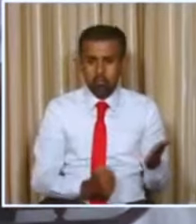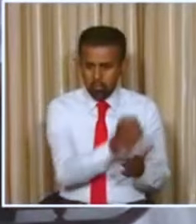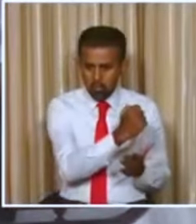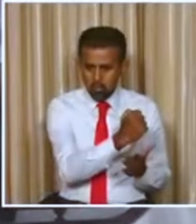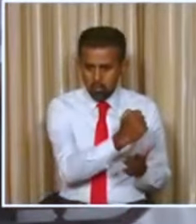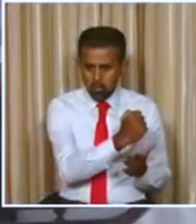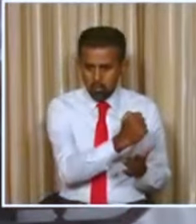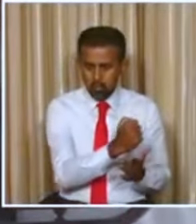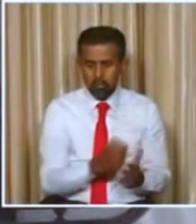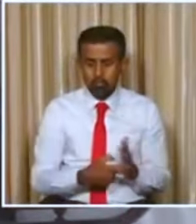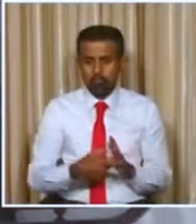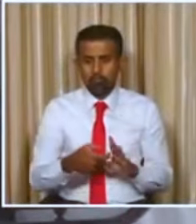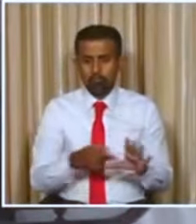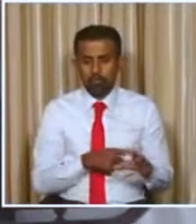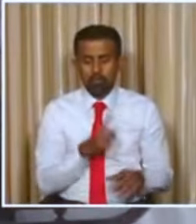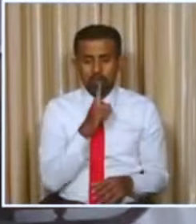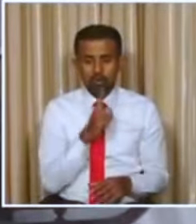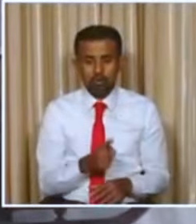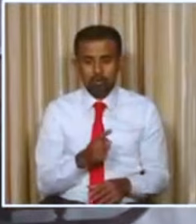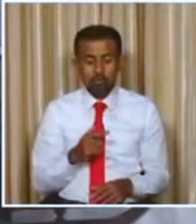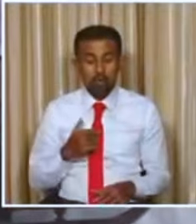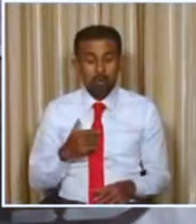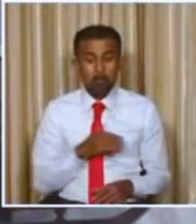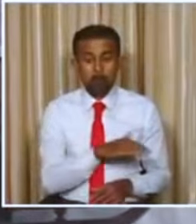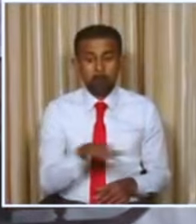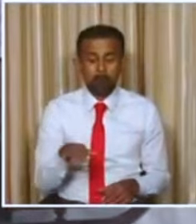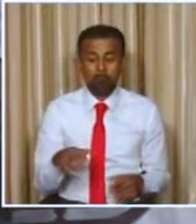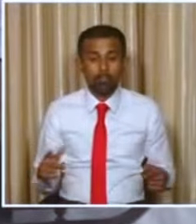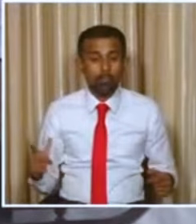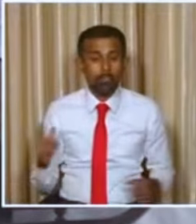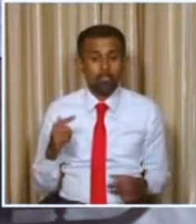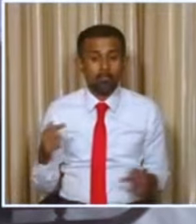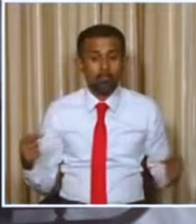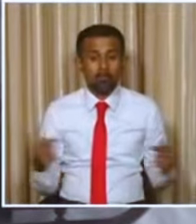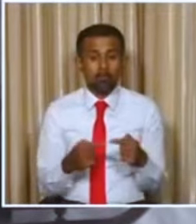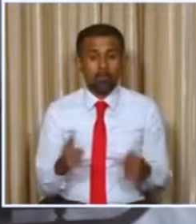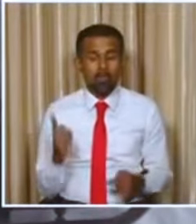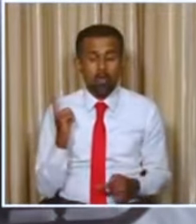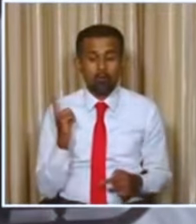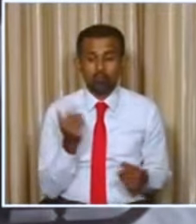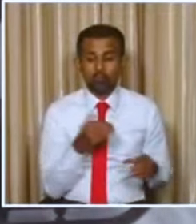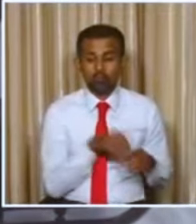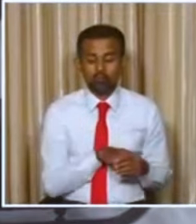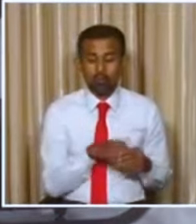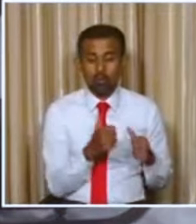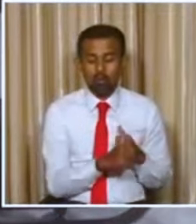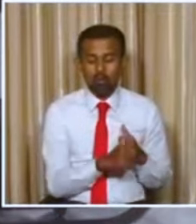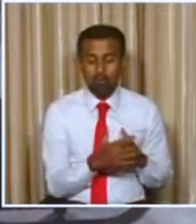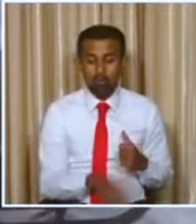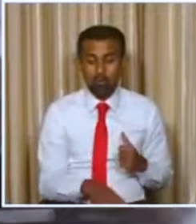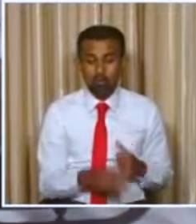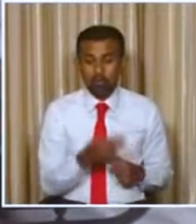நிலை கொண்டிருக்கிறது. அது தமிழர்களை ஒடுக்குவதற்காக மட்டும்தான் அந்த படைகள் அங்கே நிறுத்தப்பட்டிருக்கிறது. தமிழர்களுடைய